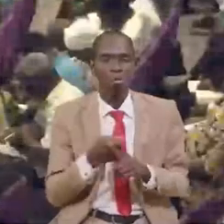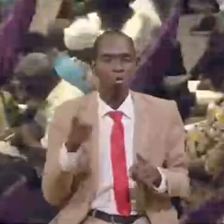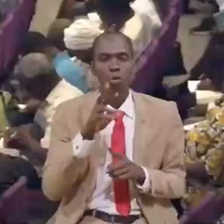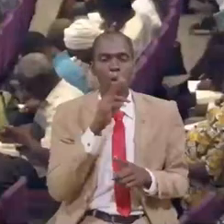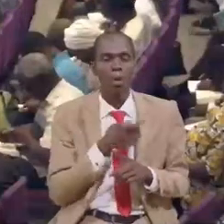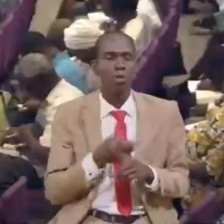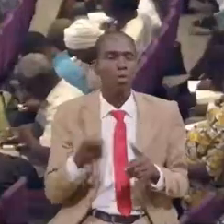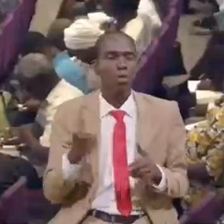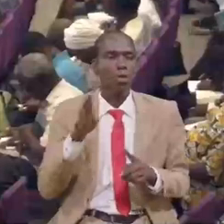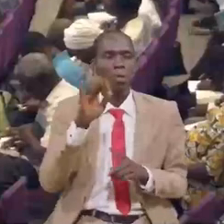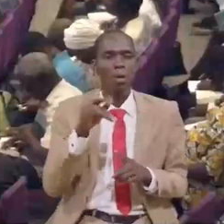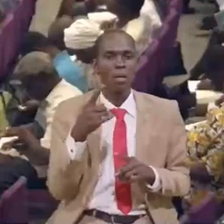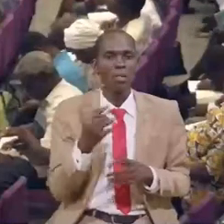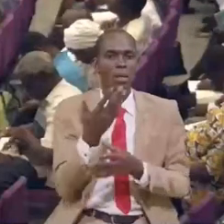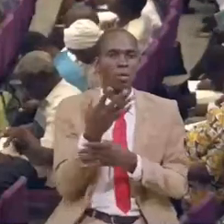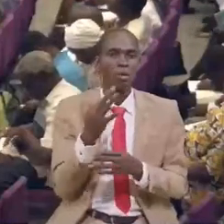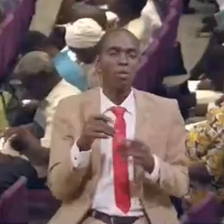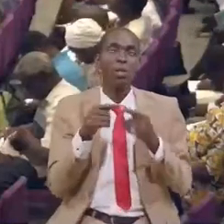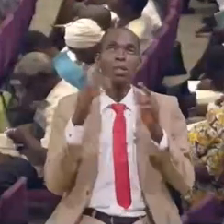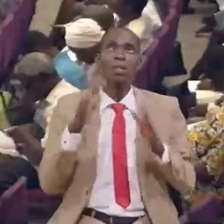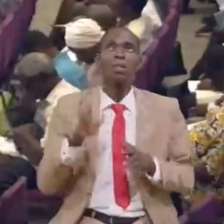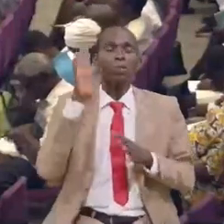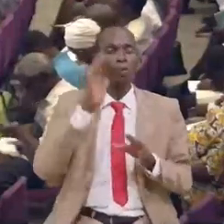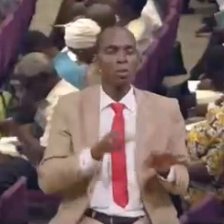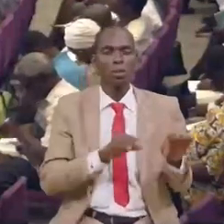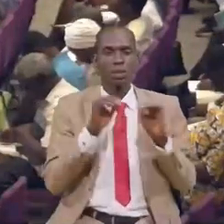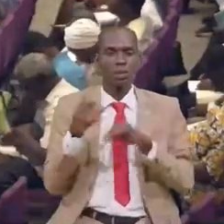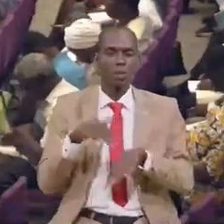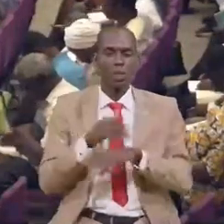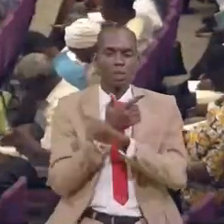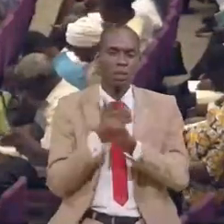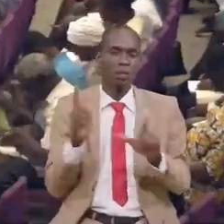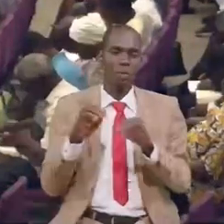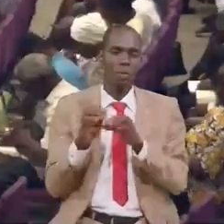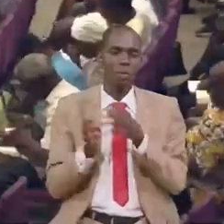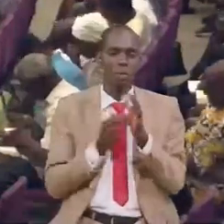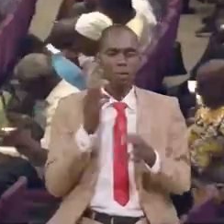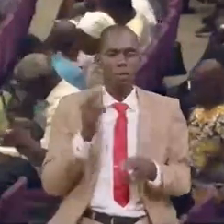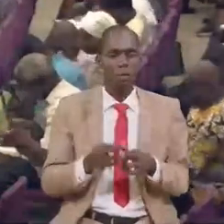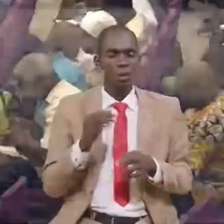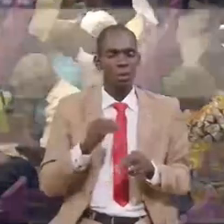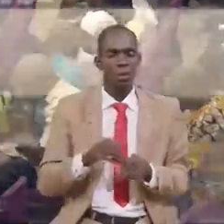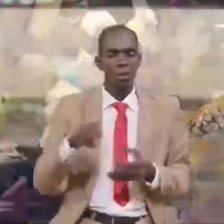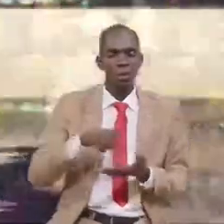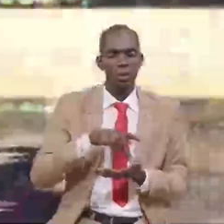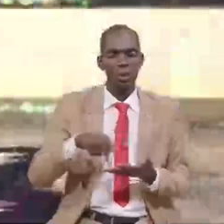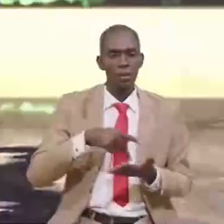opprimés. Vous êtes brisés par l'ennemi, il va vous libérer.